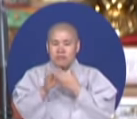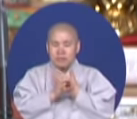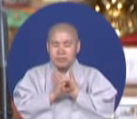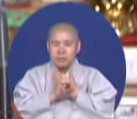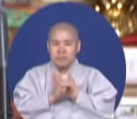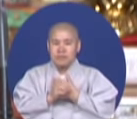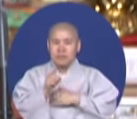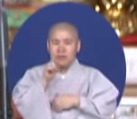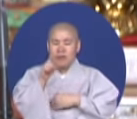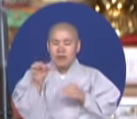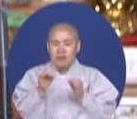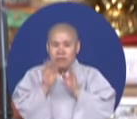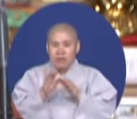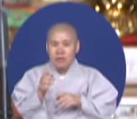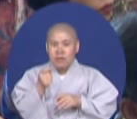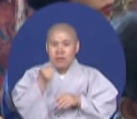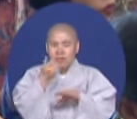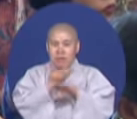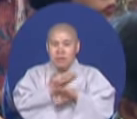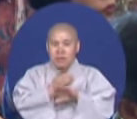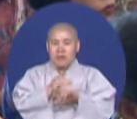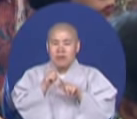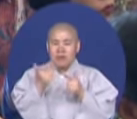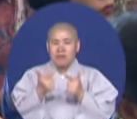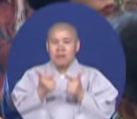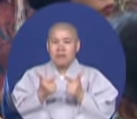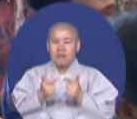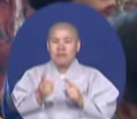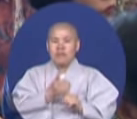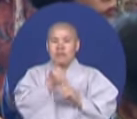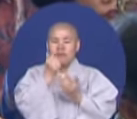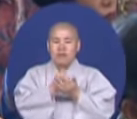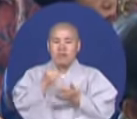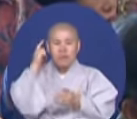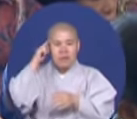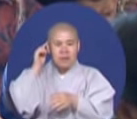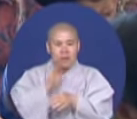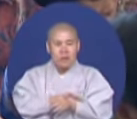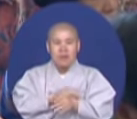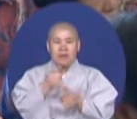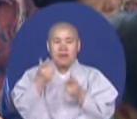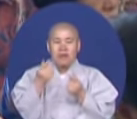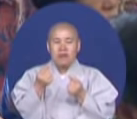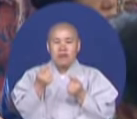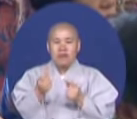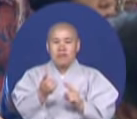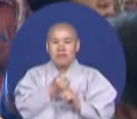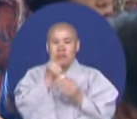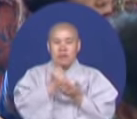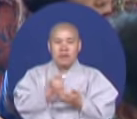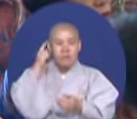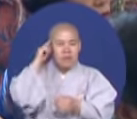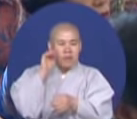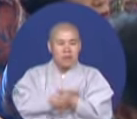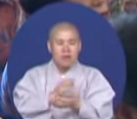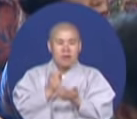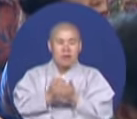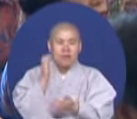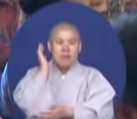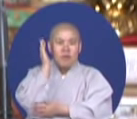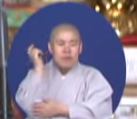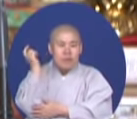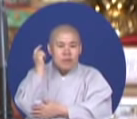조금도 벗어나지 않은 거예요. 이게 불지혜입니다. 그러니까 이런 불지혜 법문을 듣고